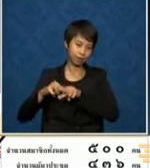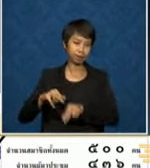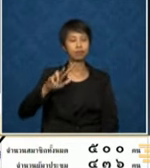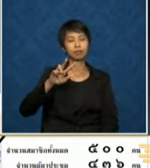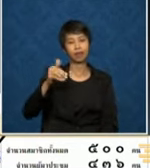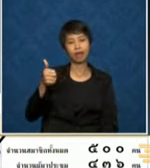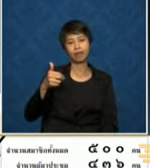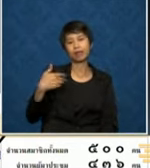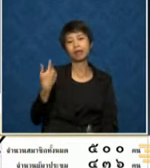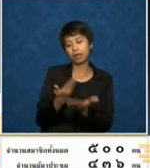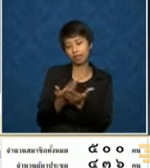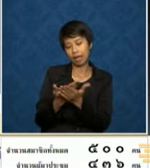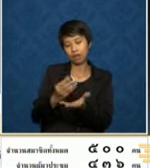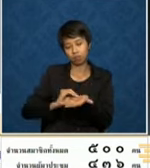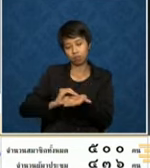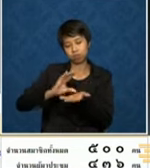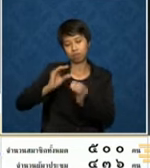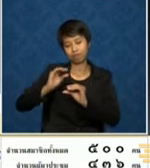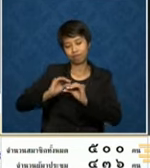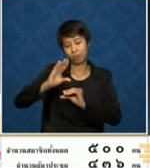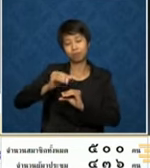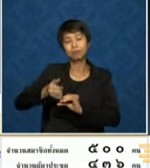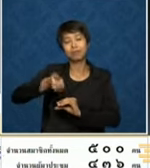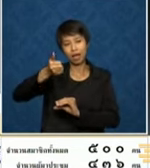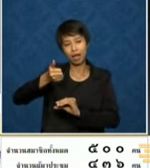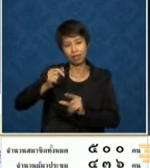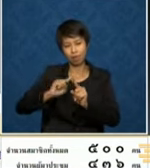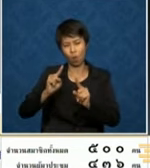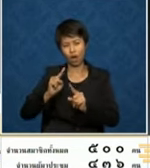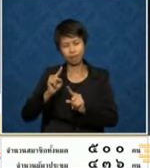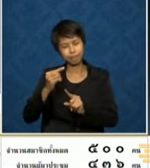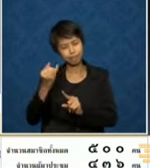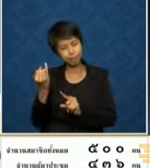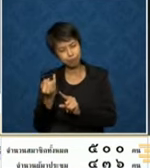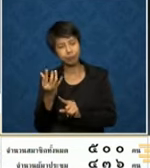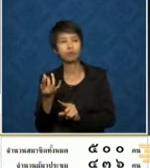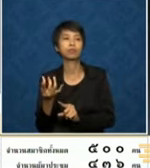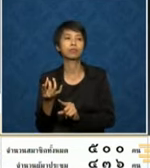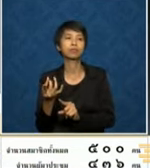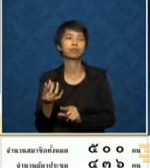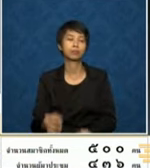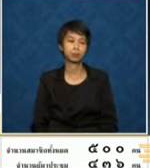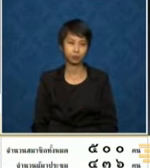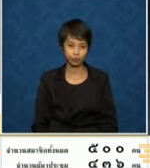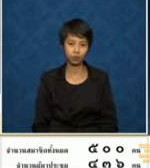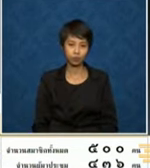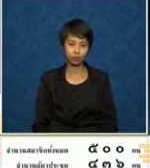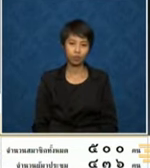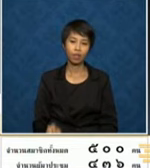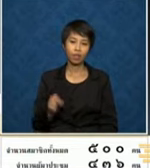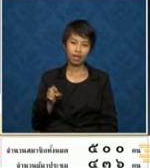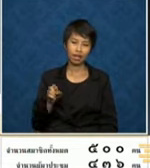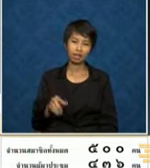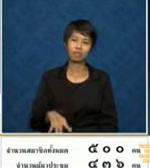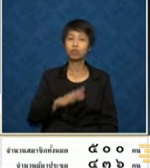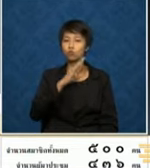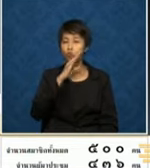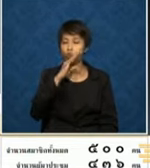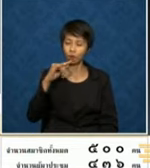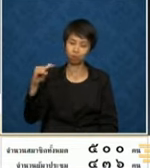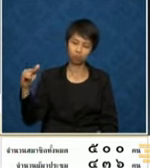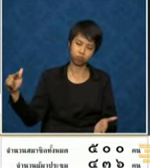ารถสร้างกำไรให้กับการบินได้ครับข้อเสียที่น่ากังวลในขณะนี้ครับคือความปลอดภัยในการใช้งานของเครื่